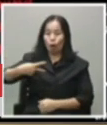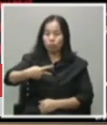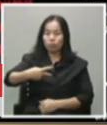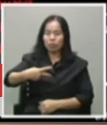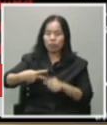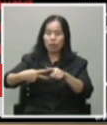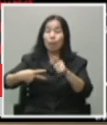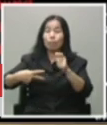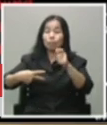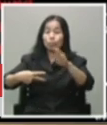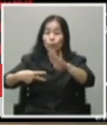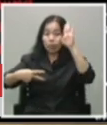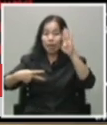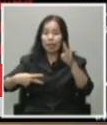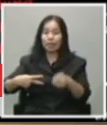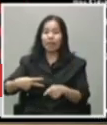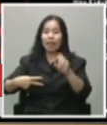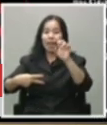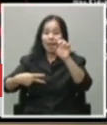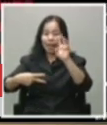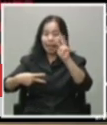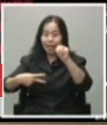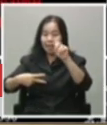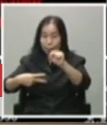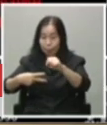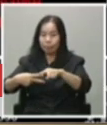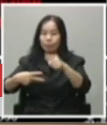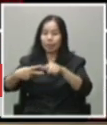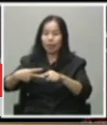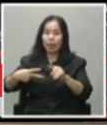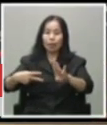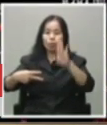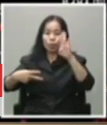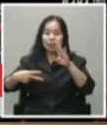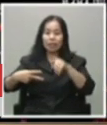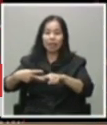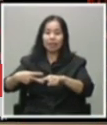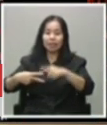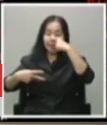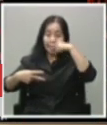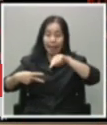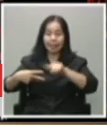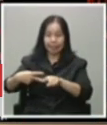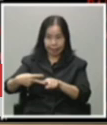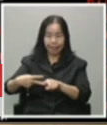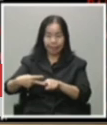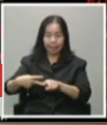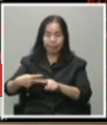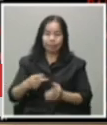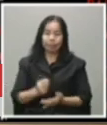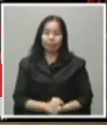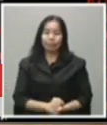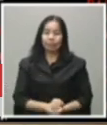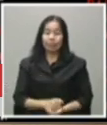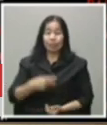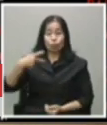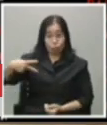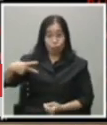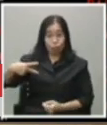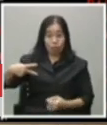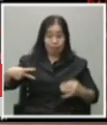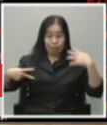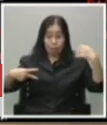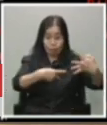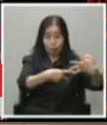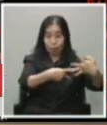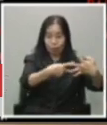ท MMSC สิทธิผลจำกัดและบริษัทไททานสวิชชั่นอินดัสทรีจำกัด2บริษัทนี้ได้ร